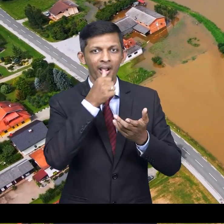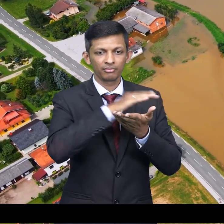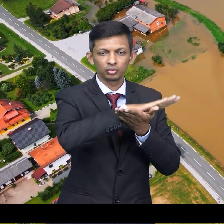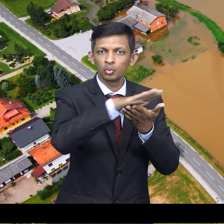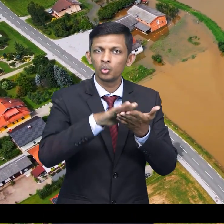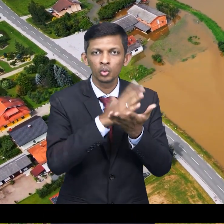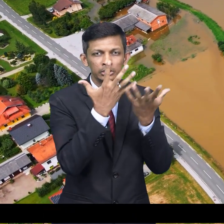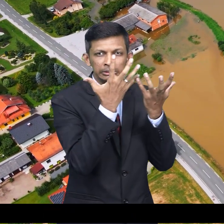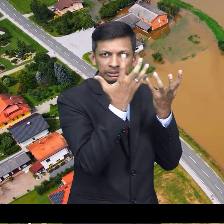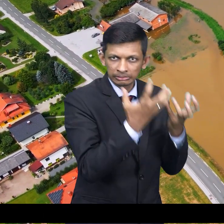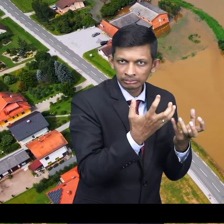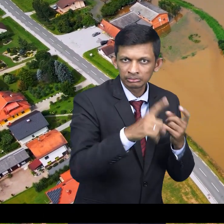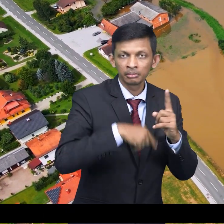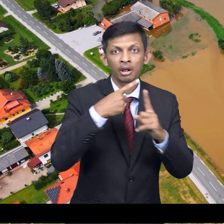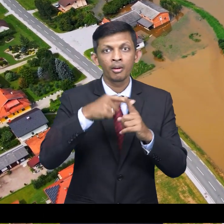दुष्काळ आणि पूर.